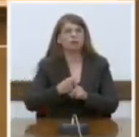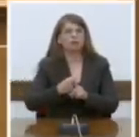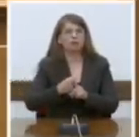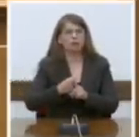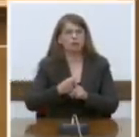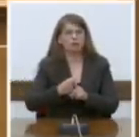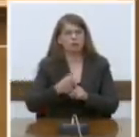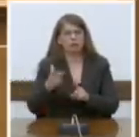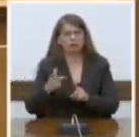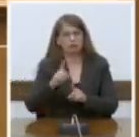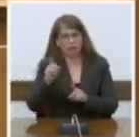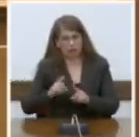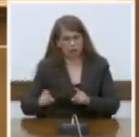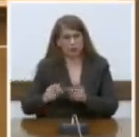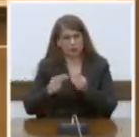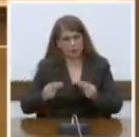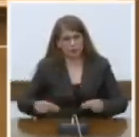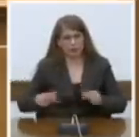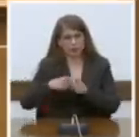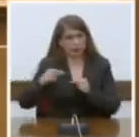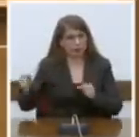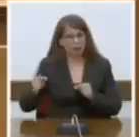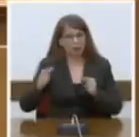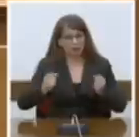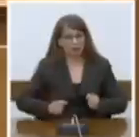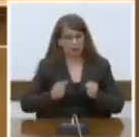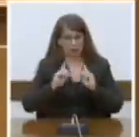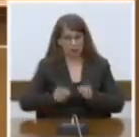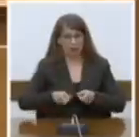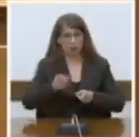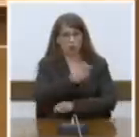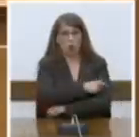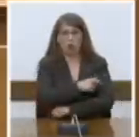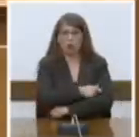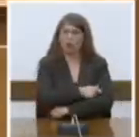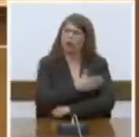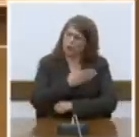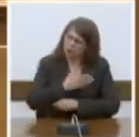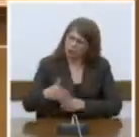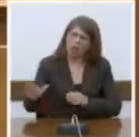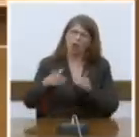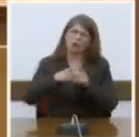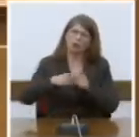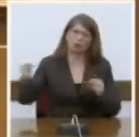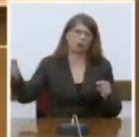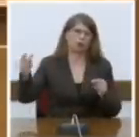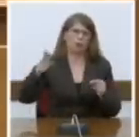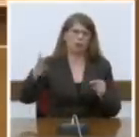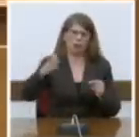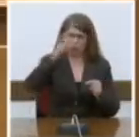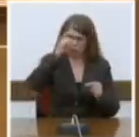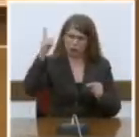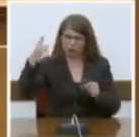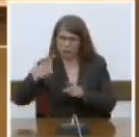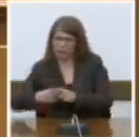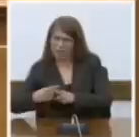και βιώσιμη πύληση του Κυπριακού στη βάση των αποφάσεων του ΟΗΕ, προς όφελος όλου του Κυπριακού λαού, Ελληνοκυπρίων και Τουρκοκυπρίων, κατοχυρώνοντας για πρώτη